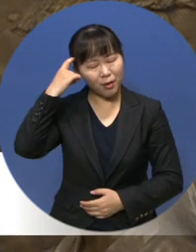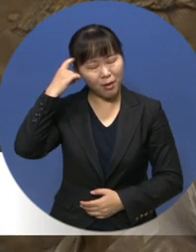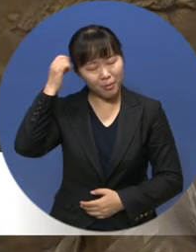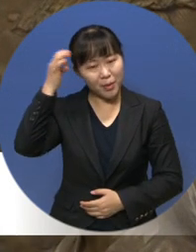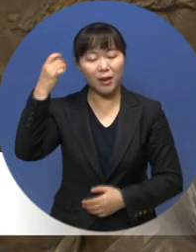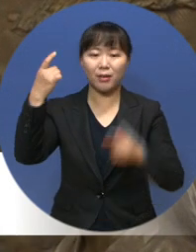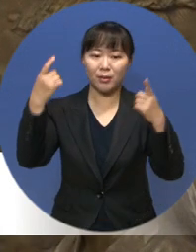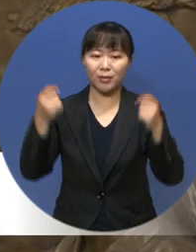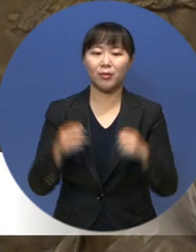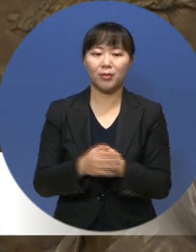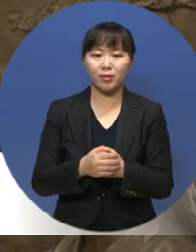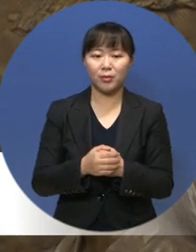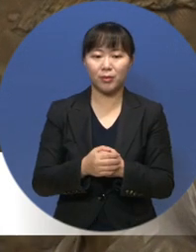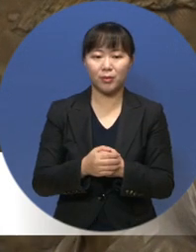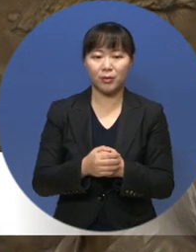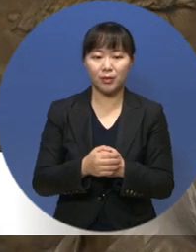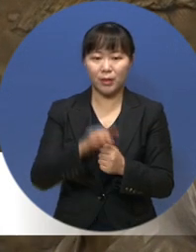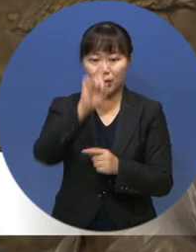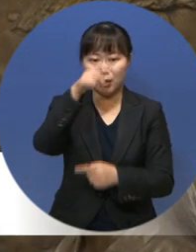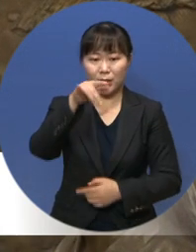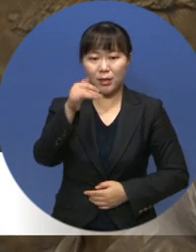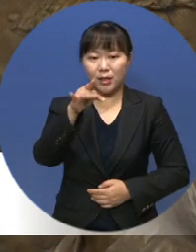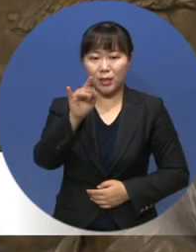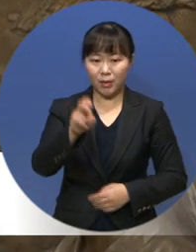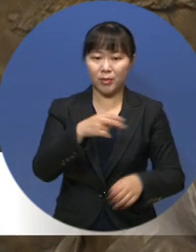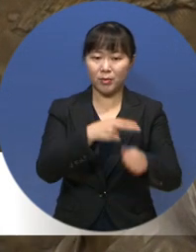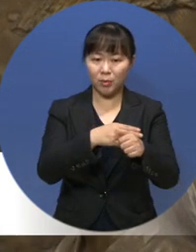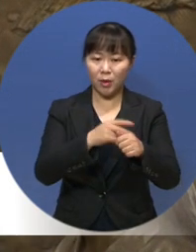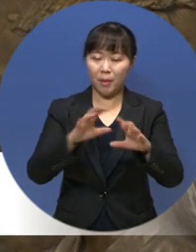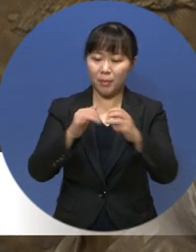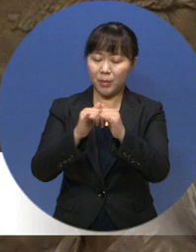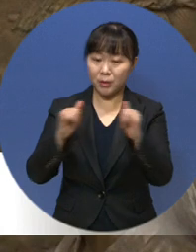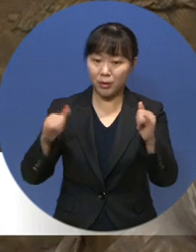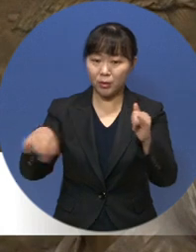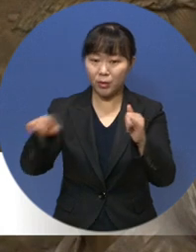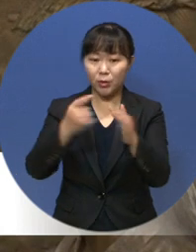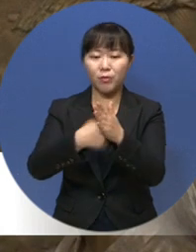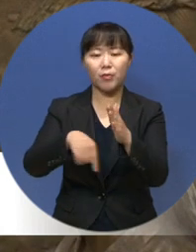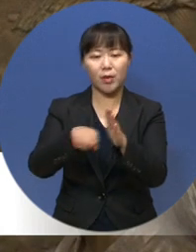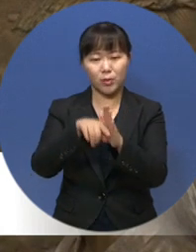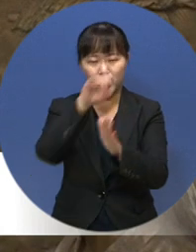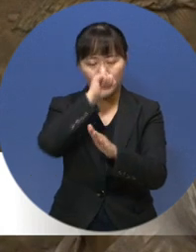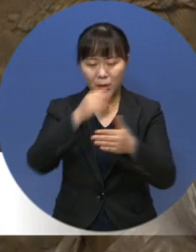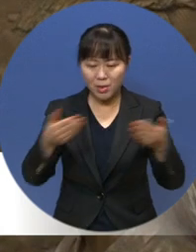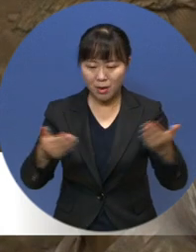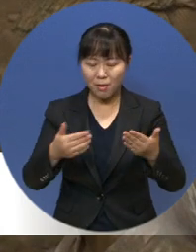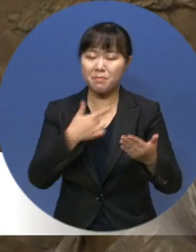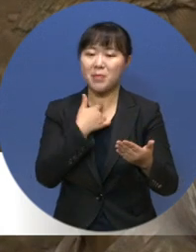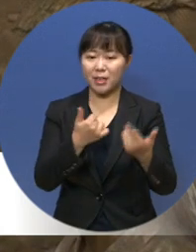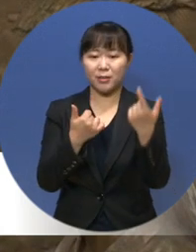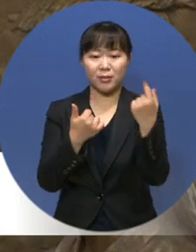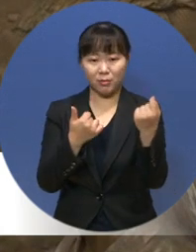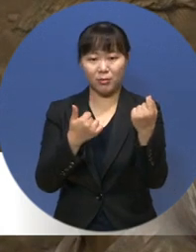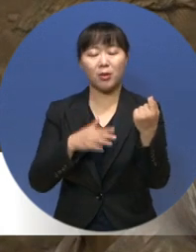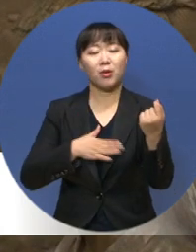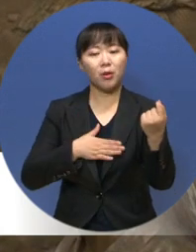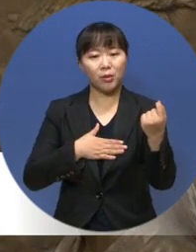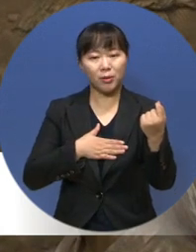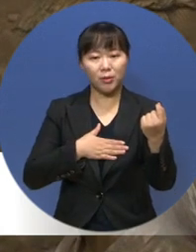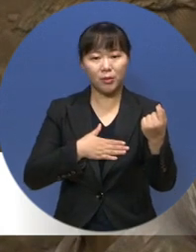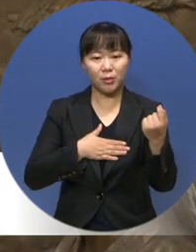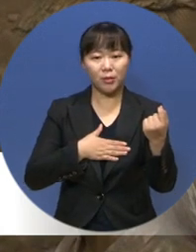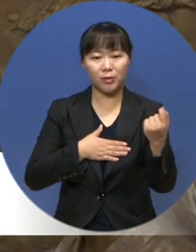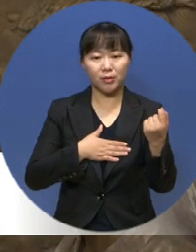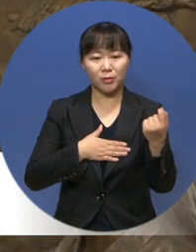같습니다. 토종 할아버지께서도 백성을 위해서 어떤 일을 하시고 정 이런 좋은 일을 하셨는데 저도